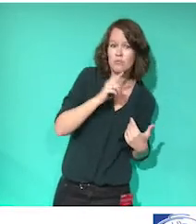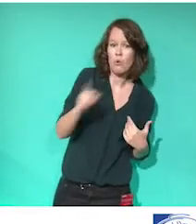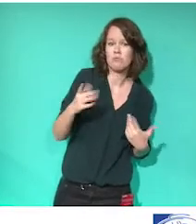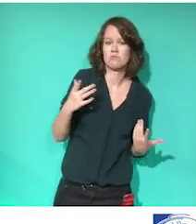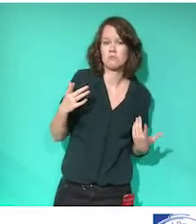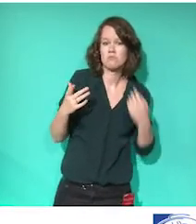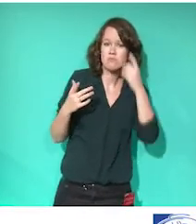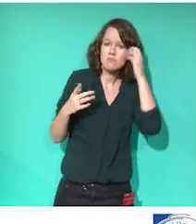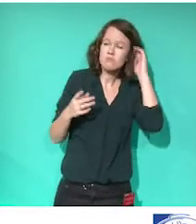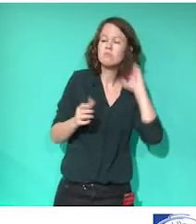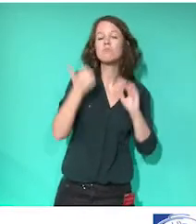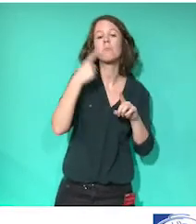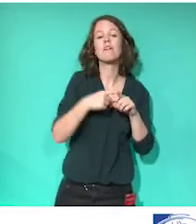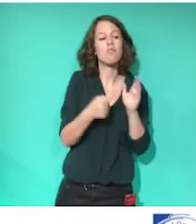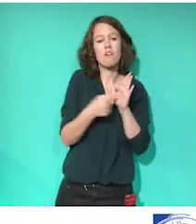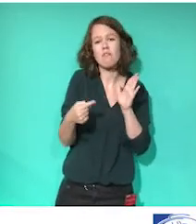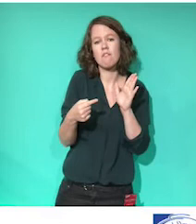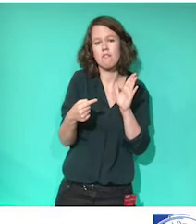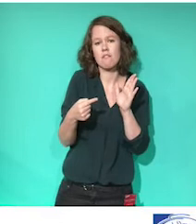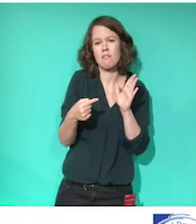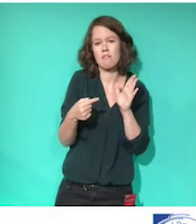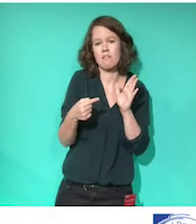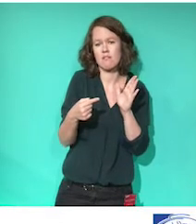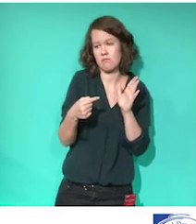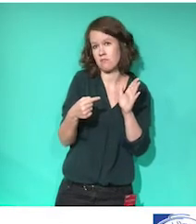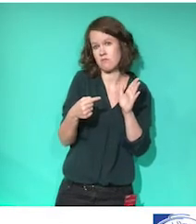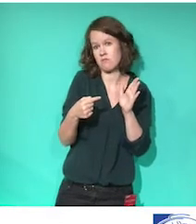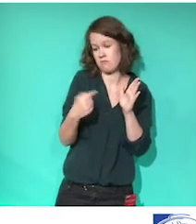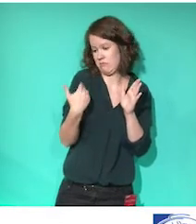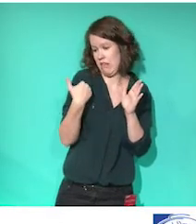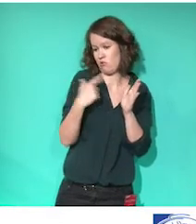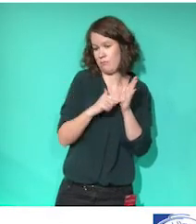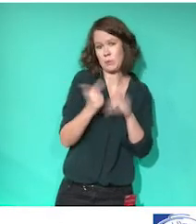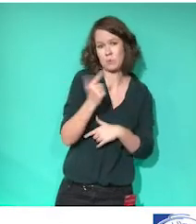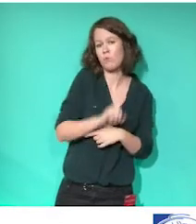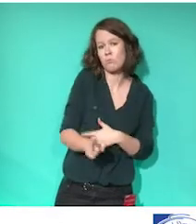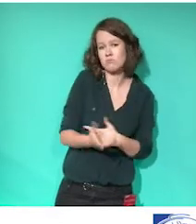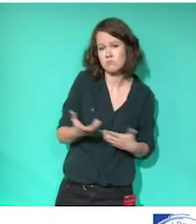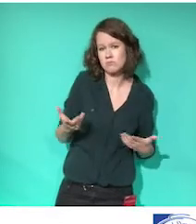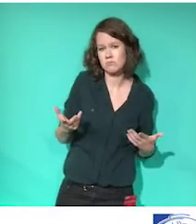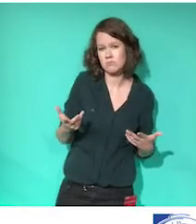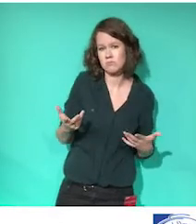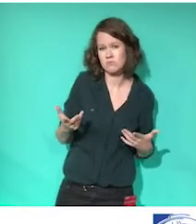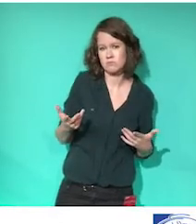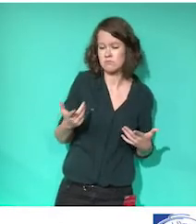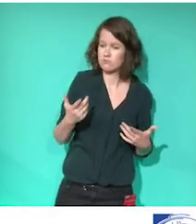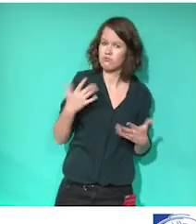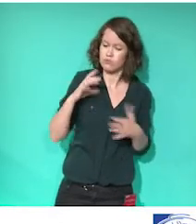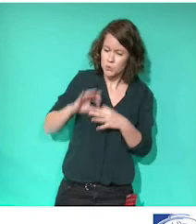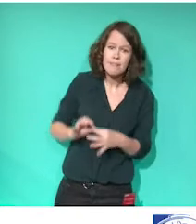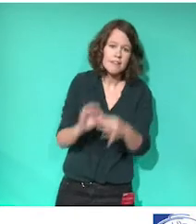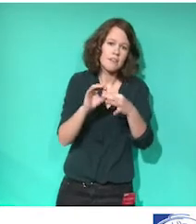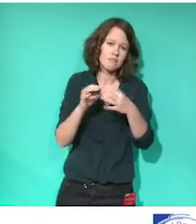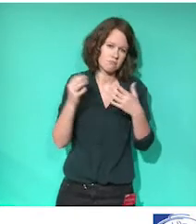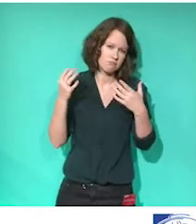01 des politiques publiques en faveur de l'égalité homme-femme n'a pas été en 2012. Déjà, nous nous inscrivions